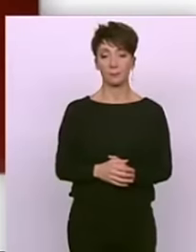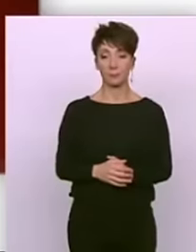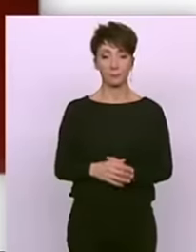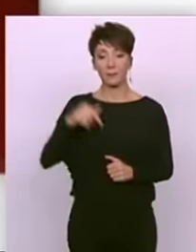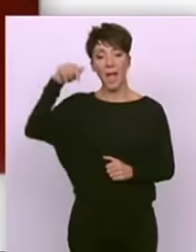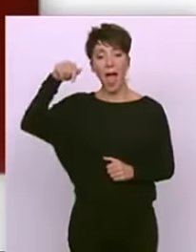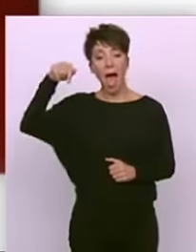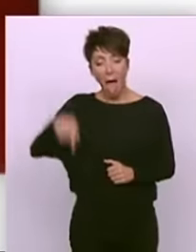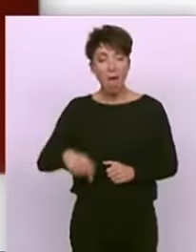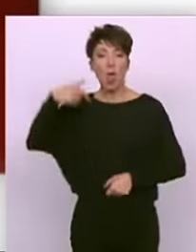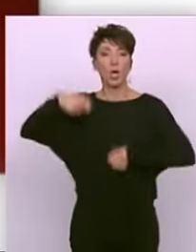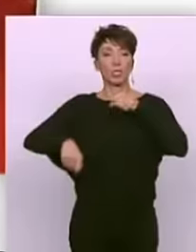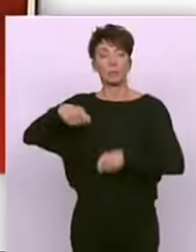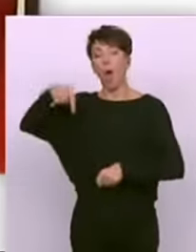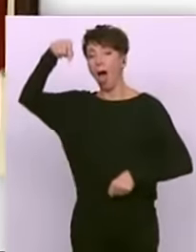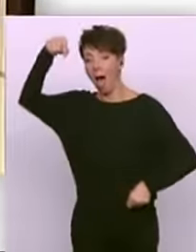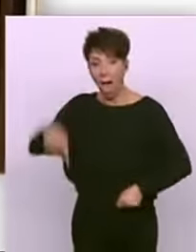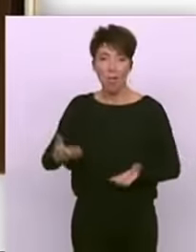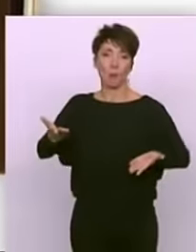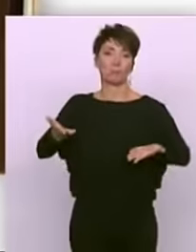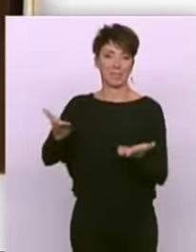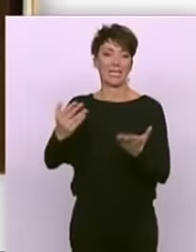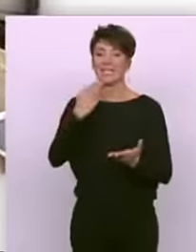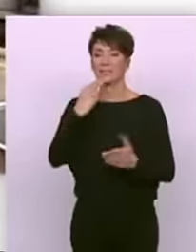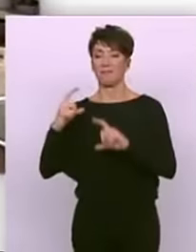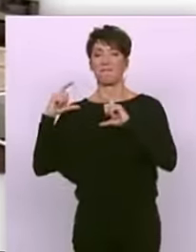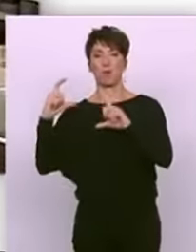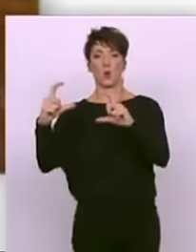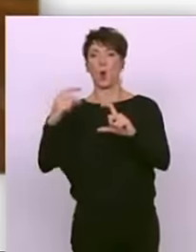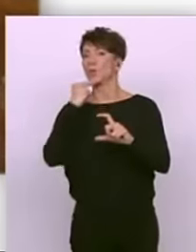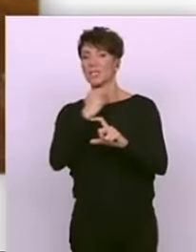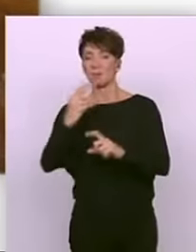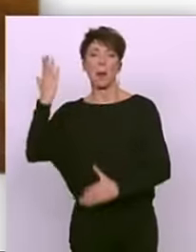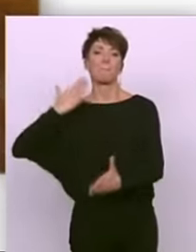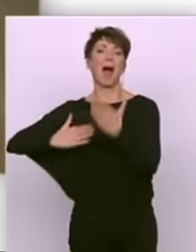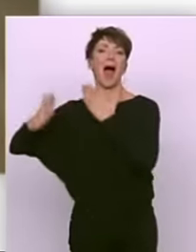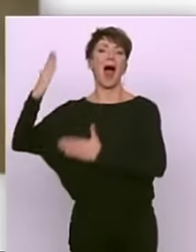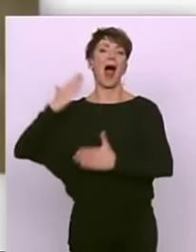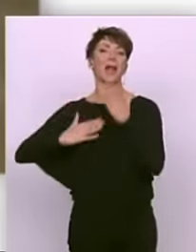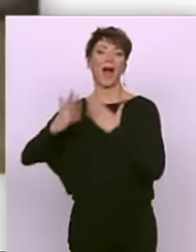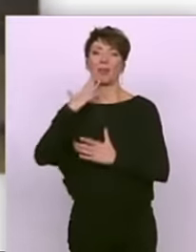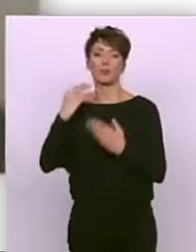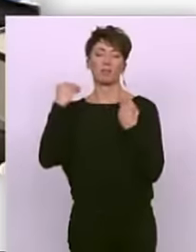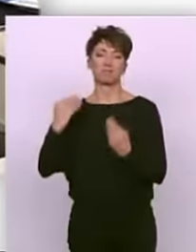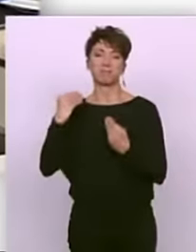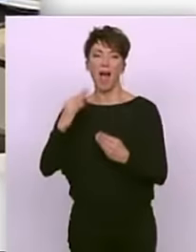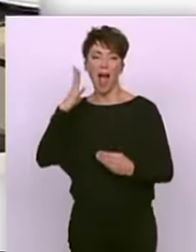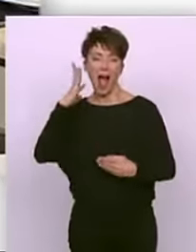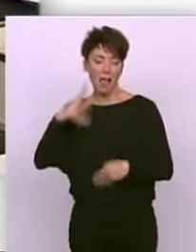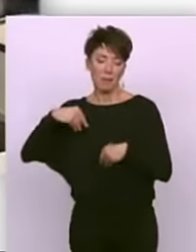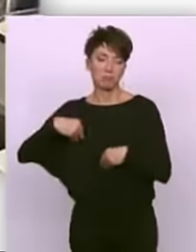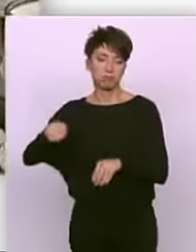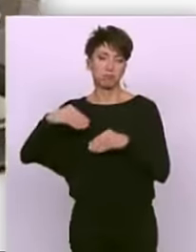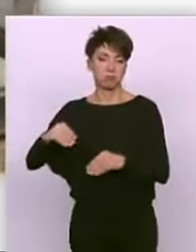Εδώ ζυμώνεται, εδώ ψήνεται. Αυτό το σήμα φέρουν πλέον όλοι οι παραδοσιακοί φούρνοι της γειτονιάς που παρασκευάζουν καθημερινά ψωμί